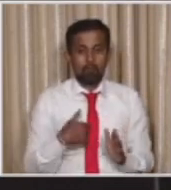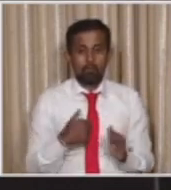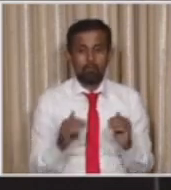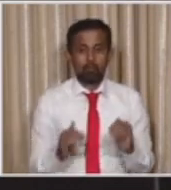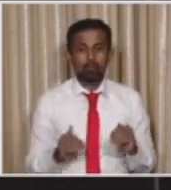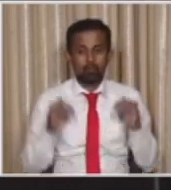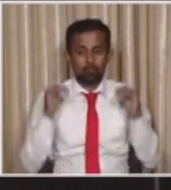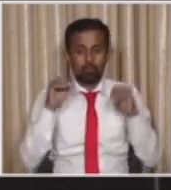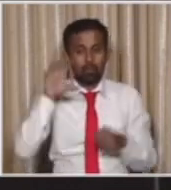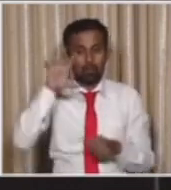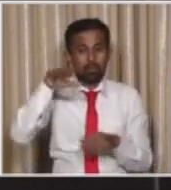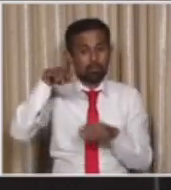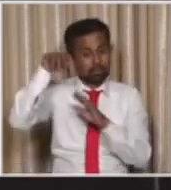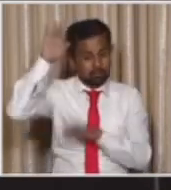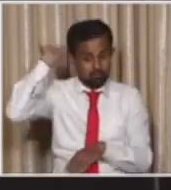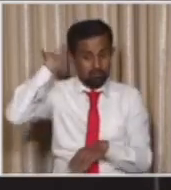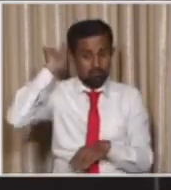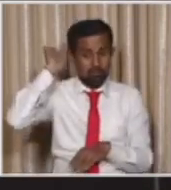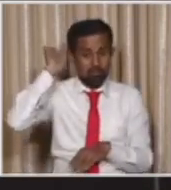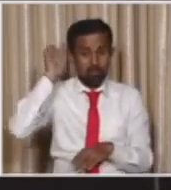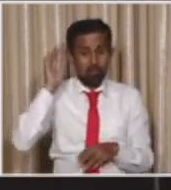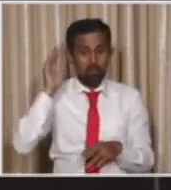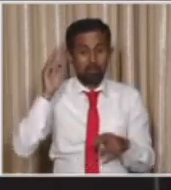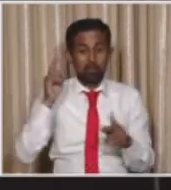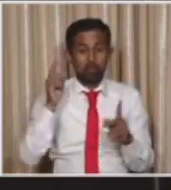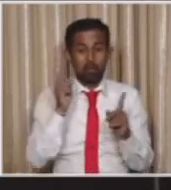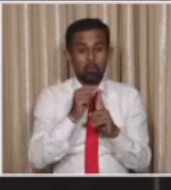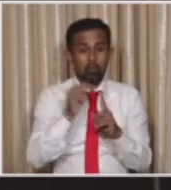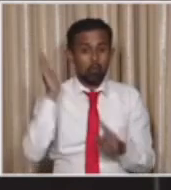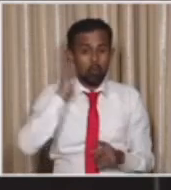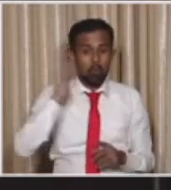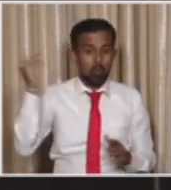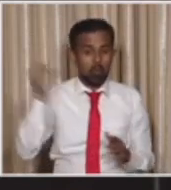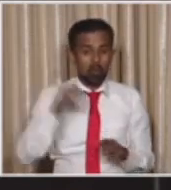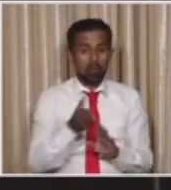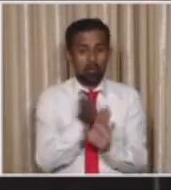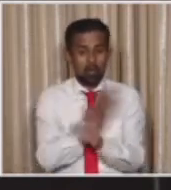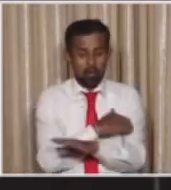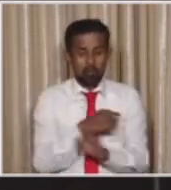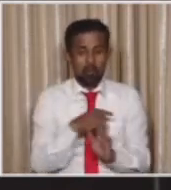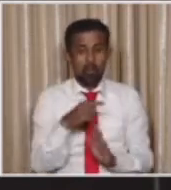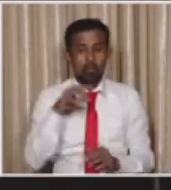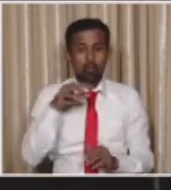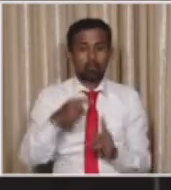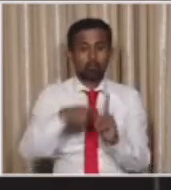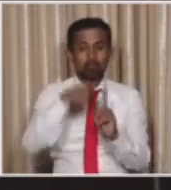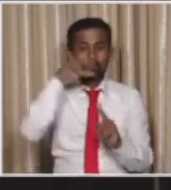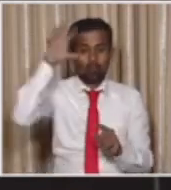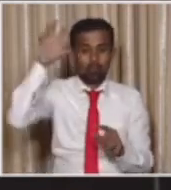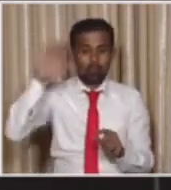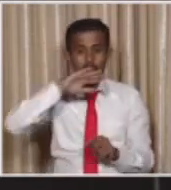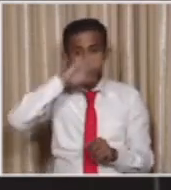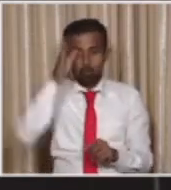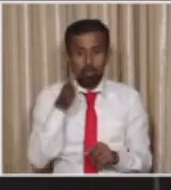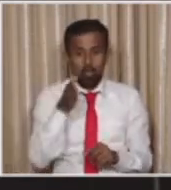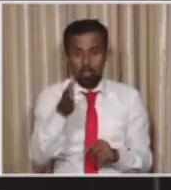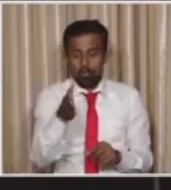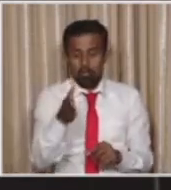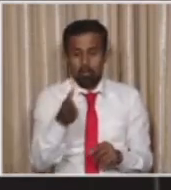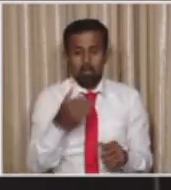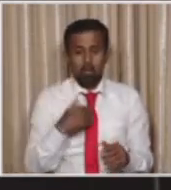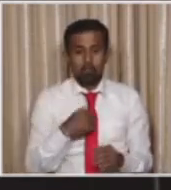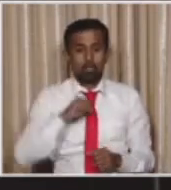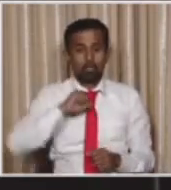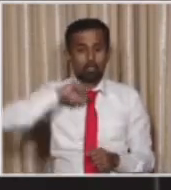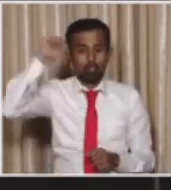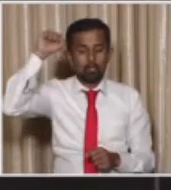සංවර්ධිත රටක් ඒ දවස්වල වෙනකොට පෘතුගීසිකාරෝ රට එන්නේ ඉස්සෙල්ලා. අද දියුණුවට කියන රටවල්වල මිනිස්සු ගුහාවල්වල ඉන්නකොට අපේ